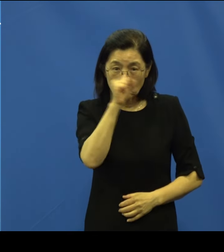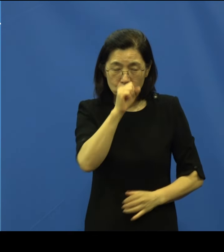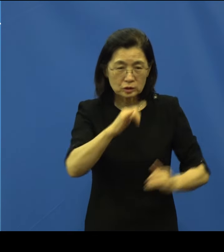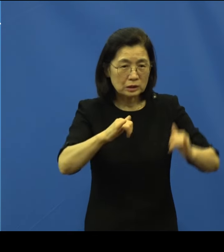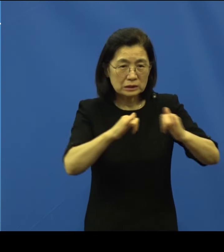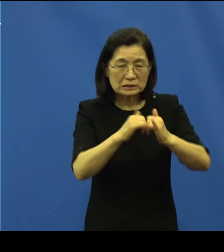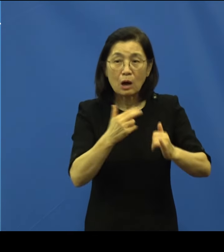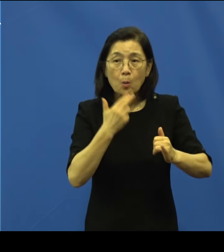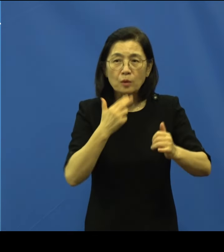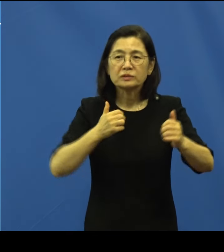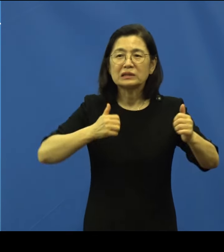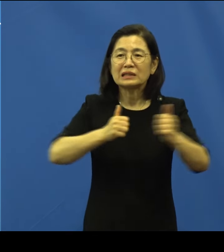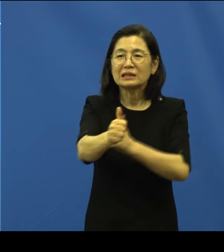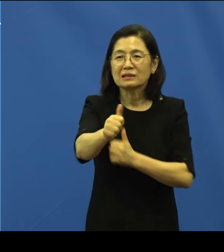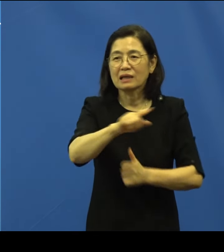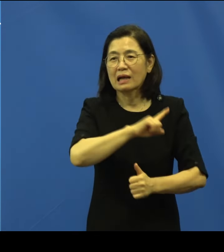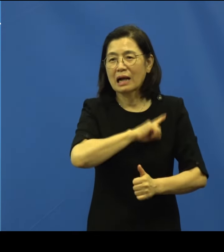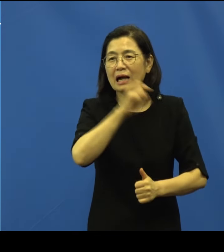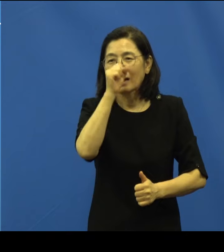거예요.